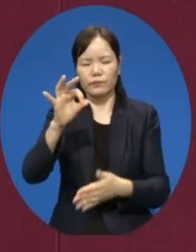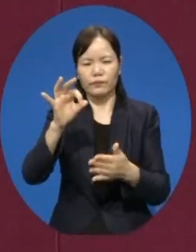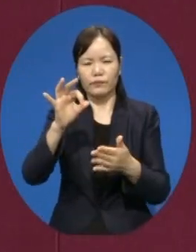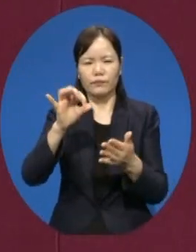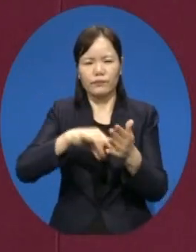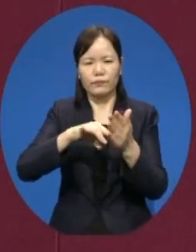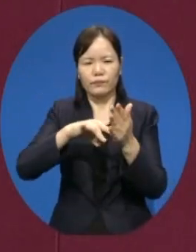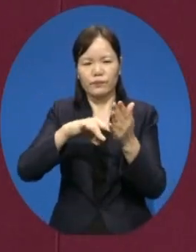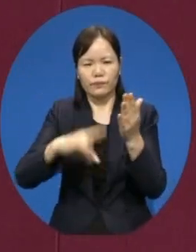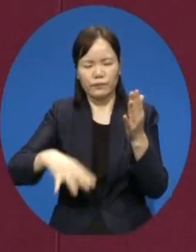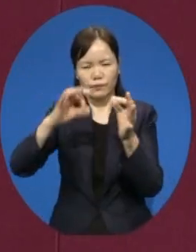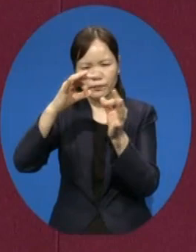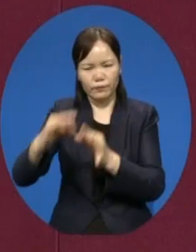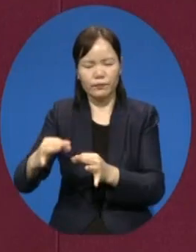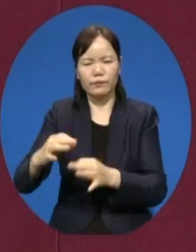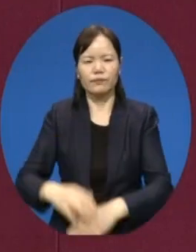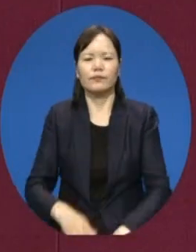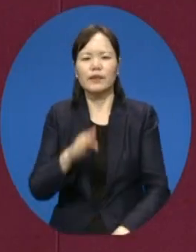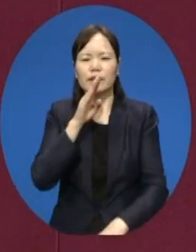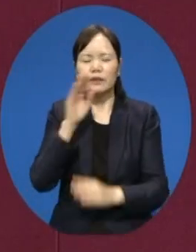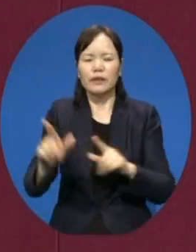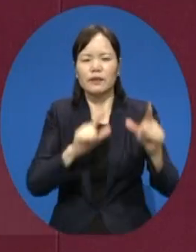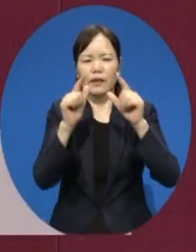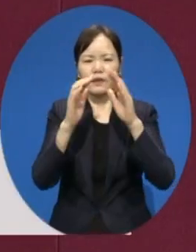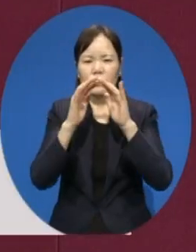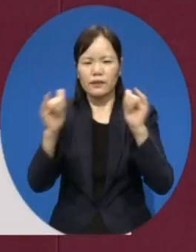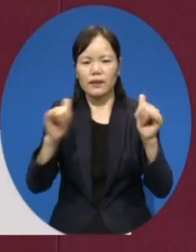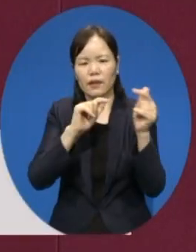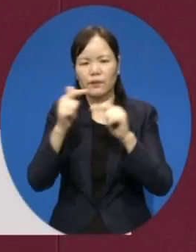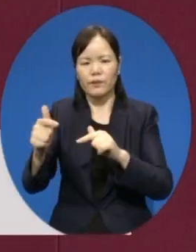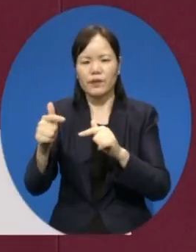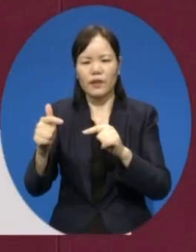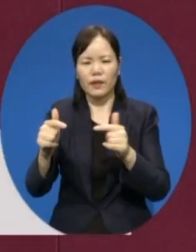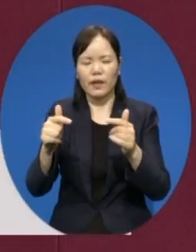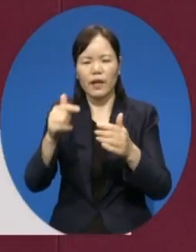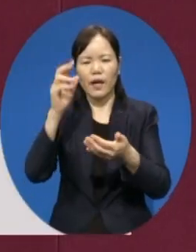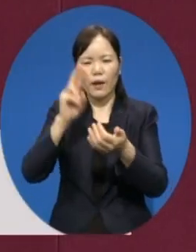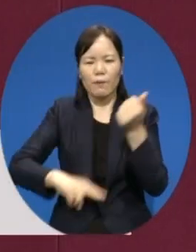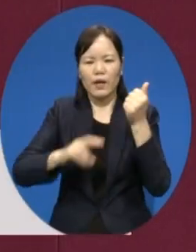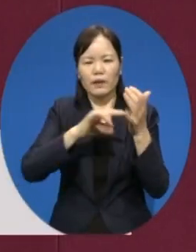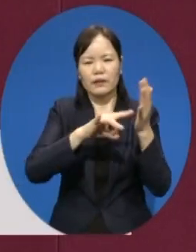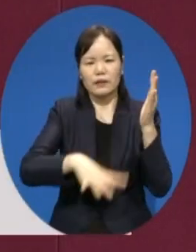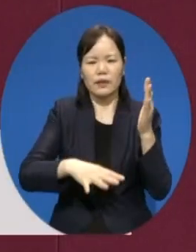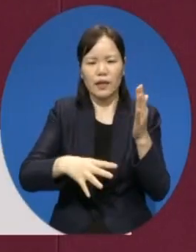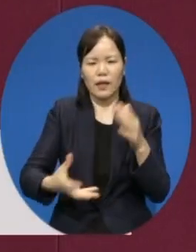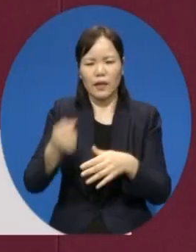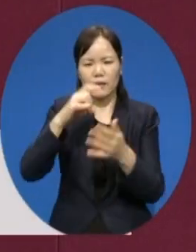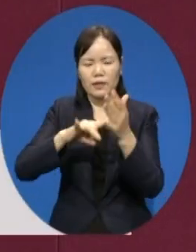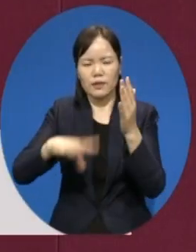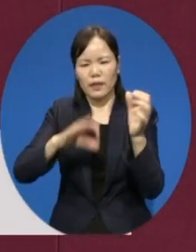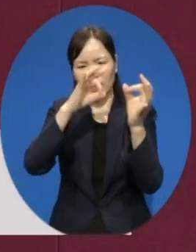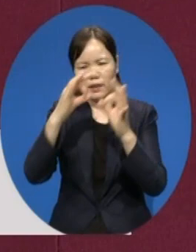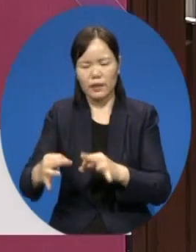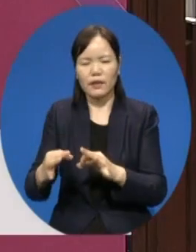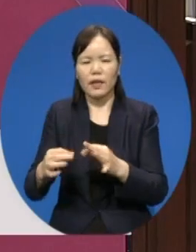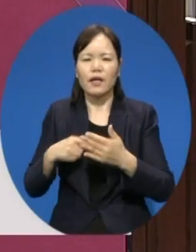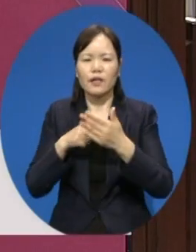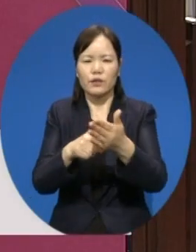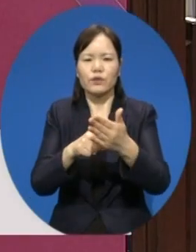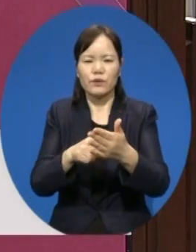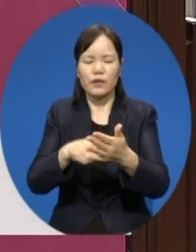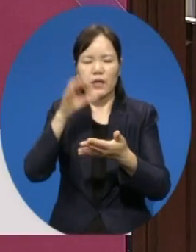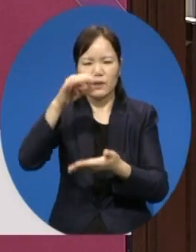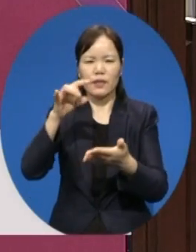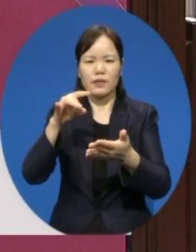것입니다. 실거주 1주택자에게 양도세, 보유세 인하 추진하겠습니다. 재산세 특례